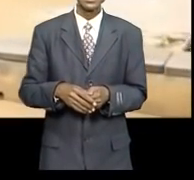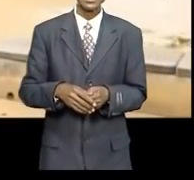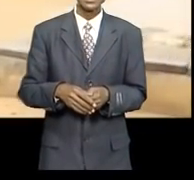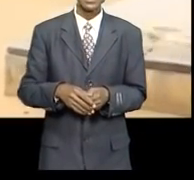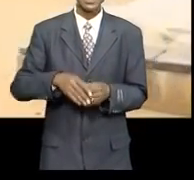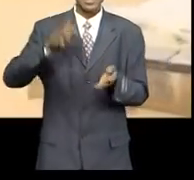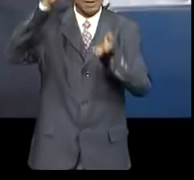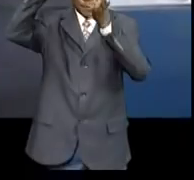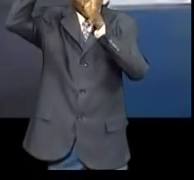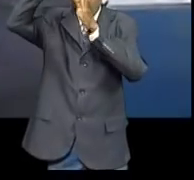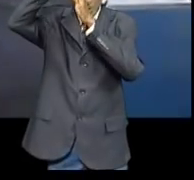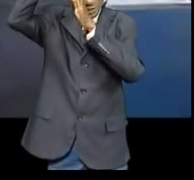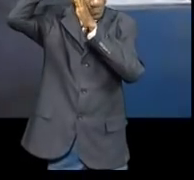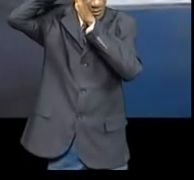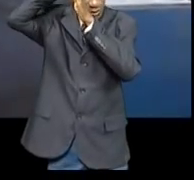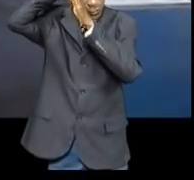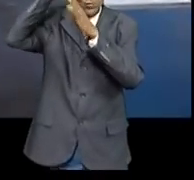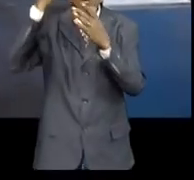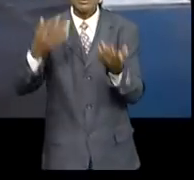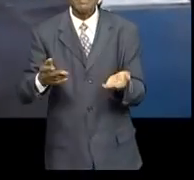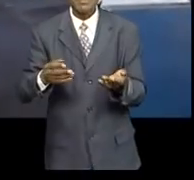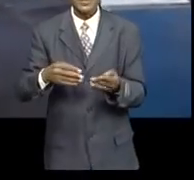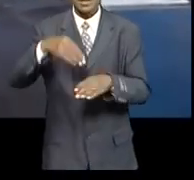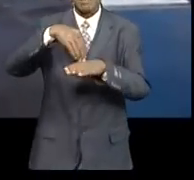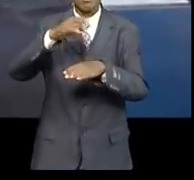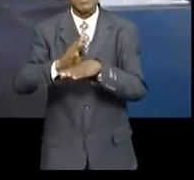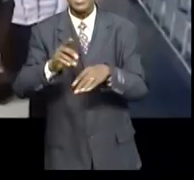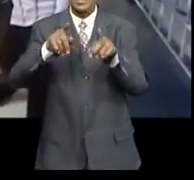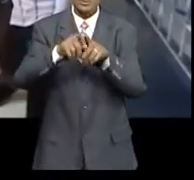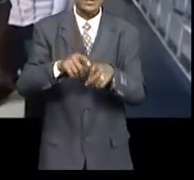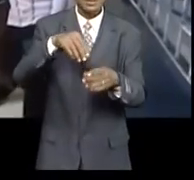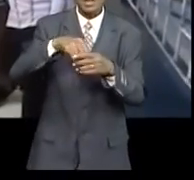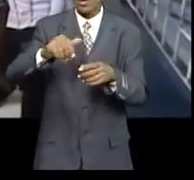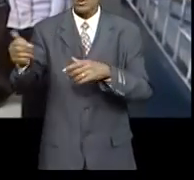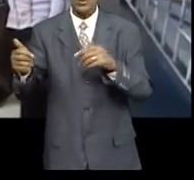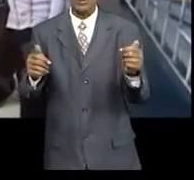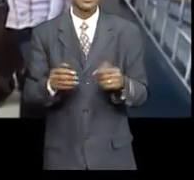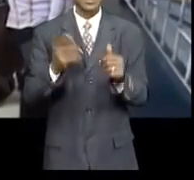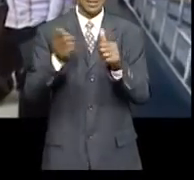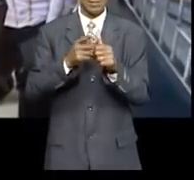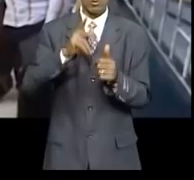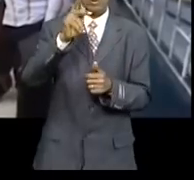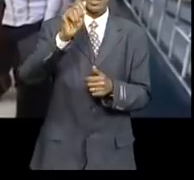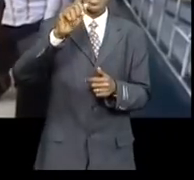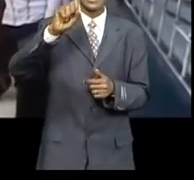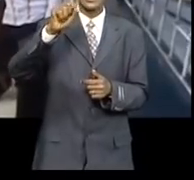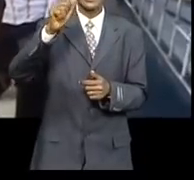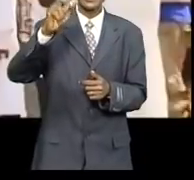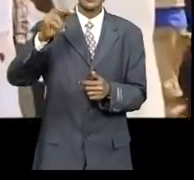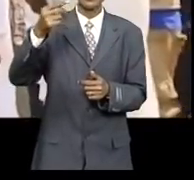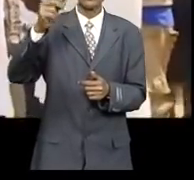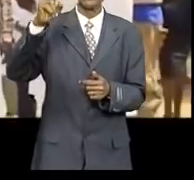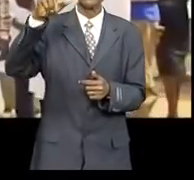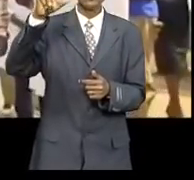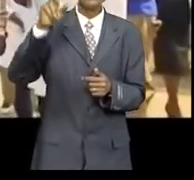il va renforcer les activités de lutte contre le coronavirus. À la première étape de Kasangoulou, le ministre de la Santé publique, Hygiène et